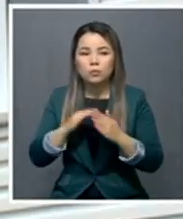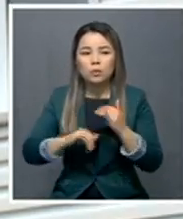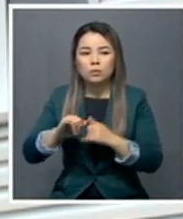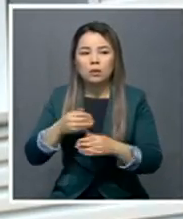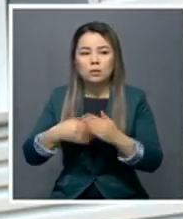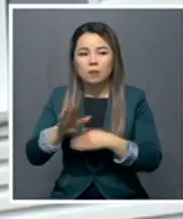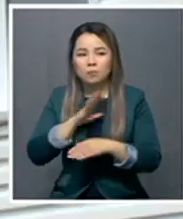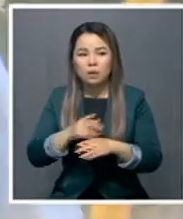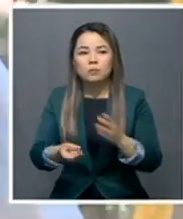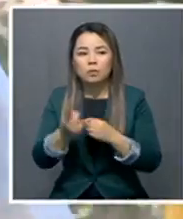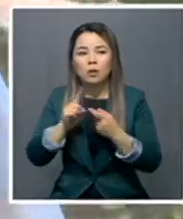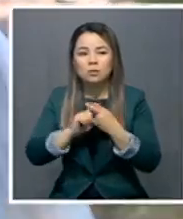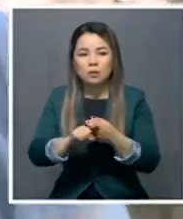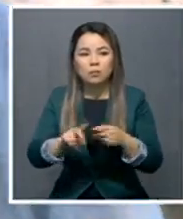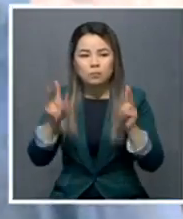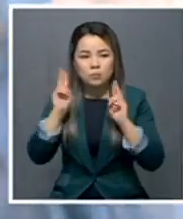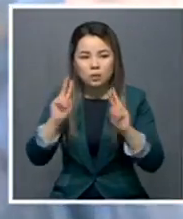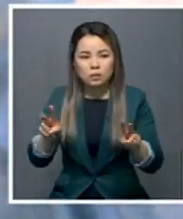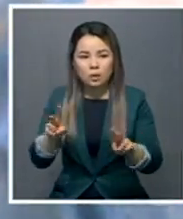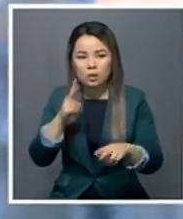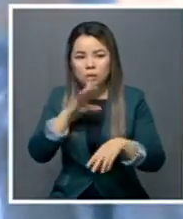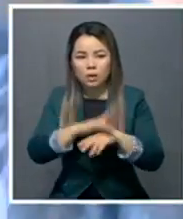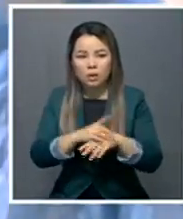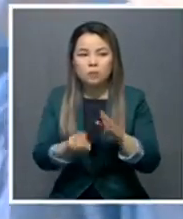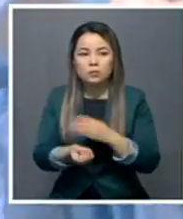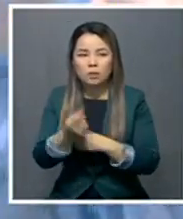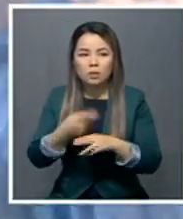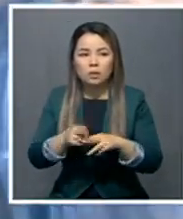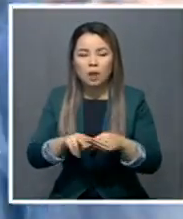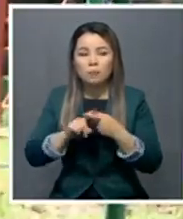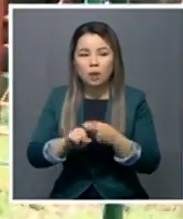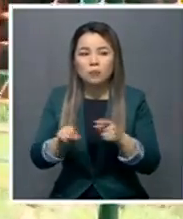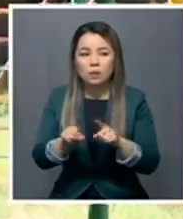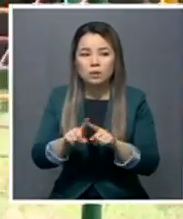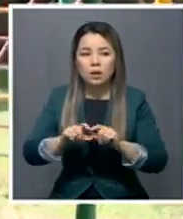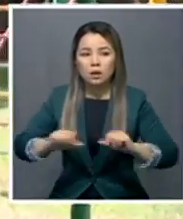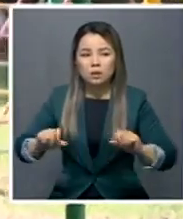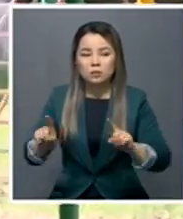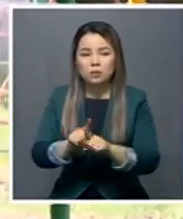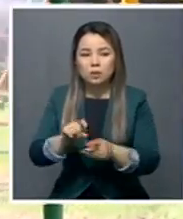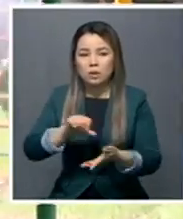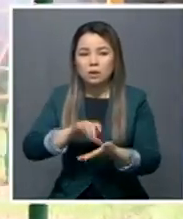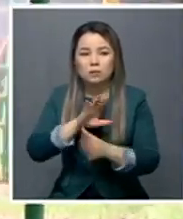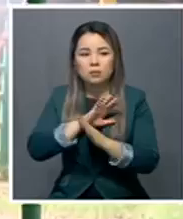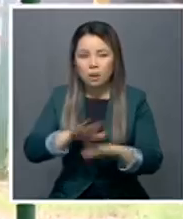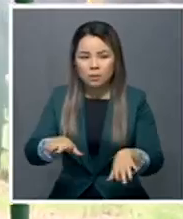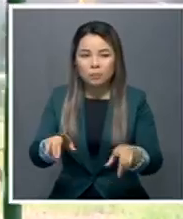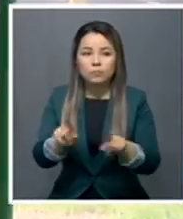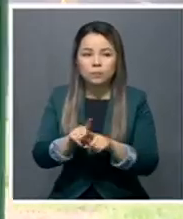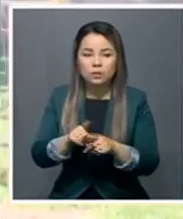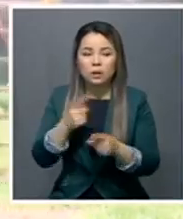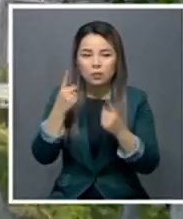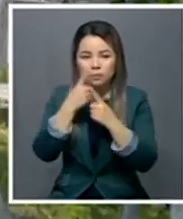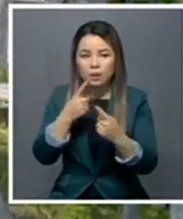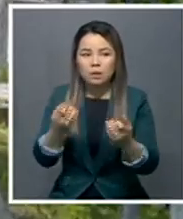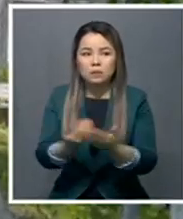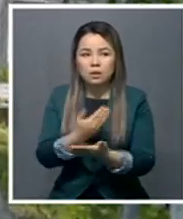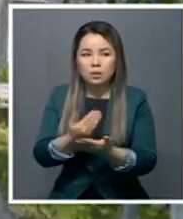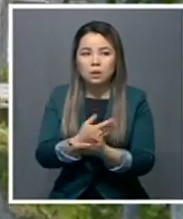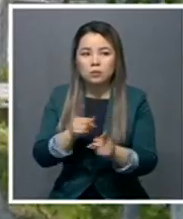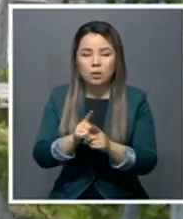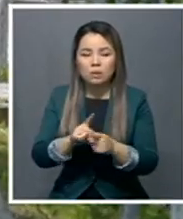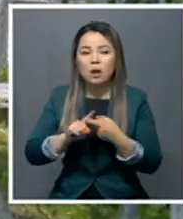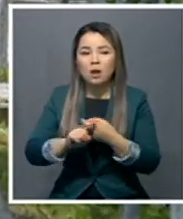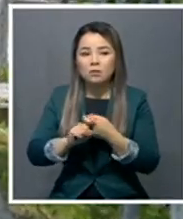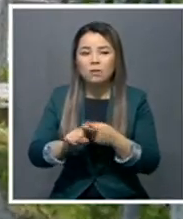жұқпалы сырқатты қайдан жұқтырғаны белгісіз болып отыр. Індетке байланысты карантинге де ілікпеген. Эпидемиологтар Дымкәс азамат